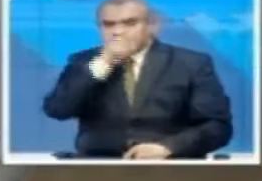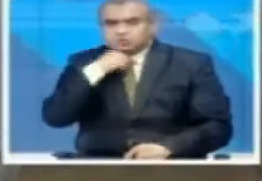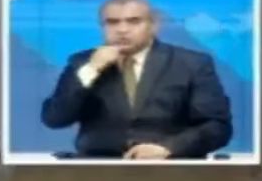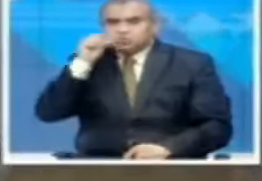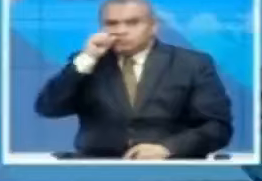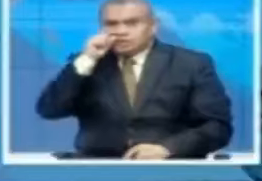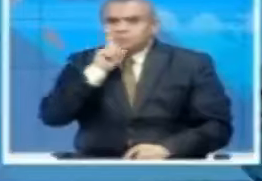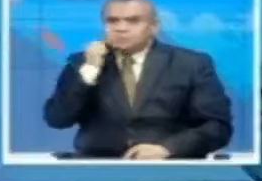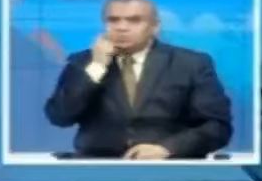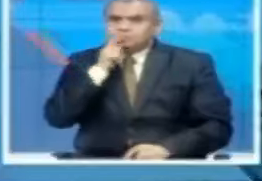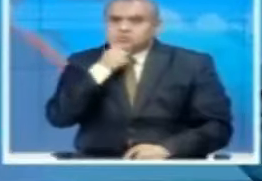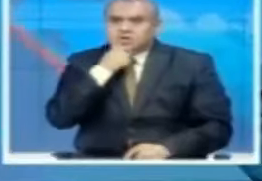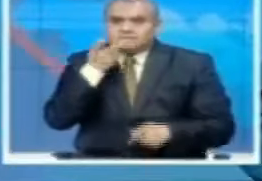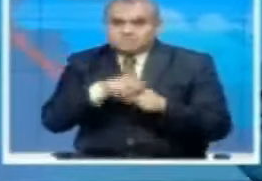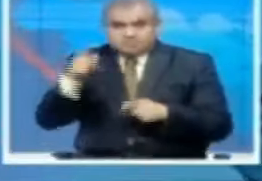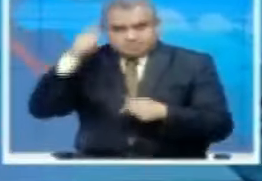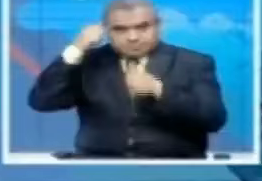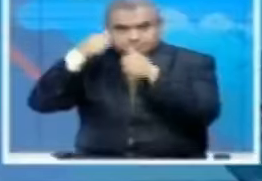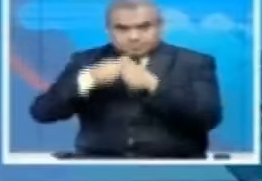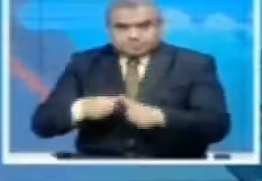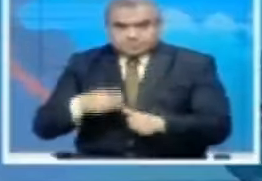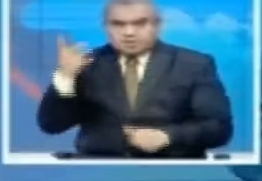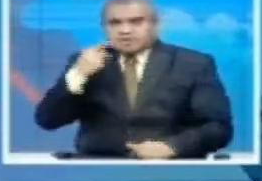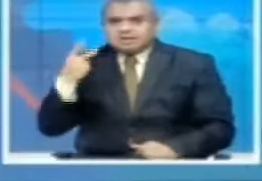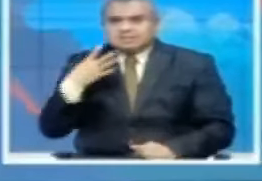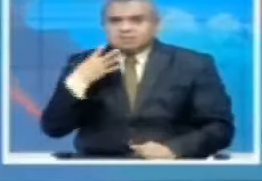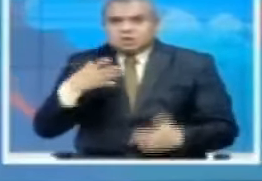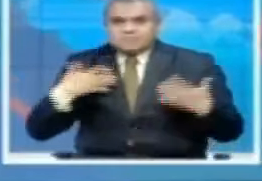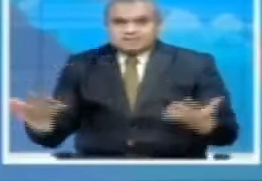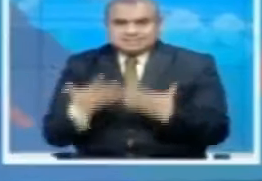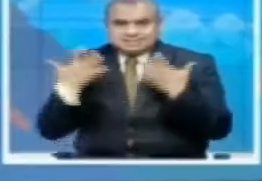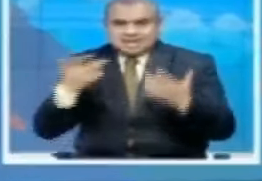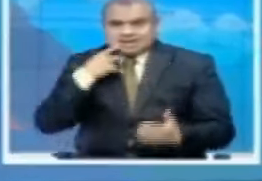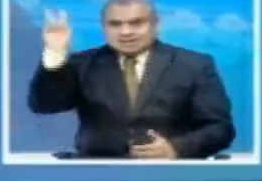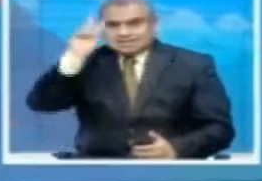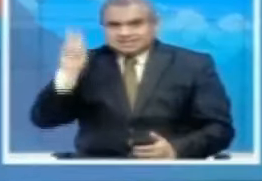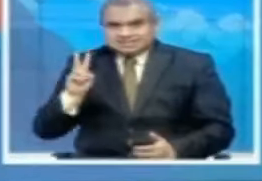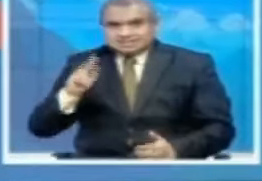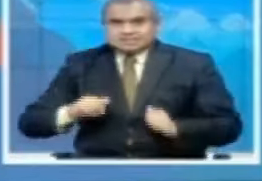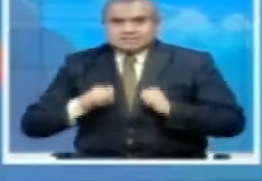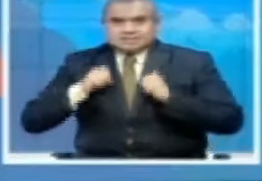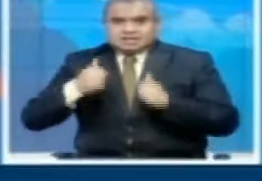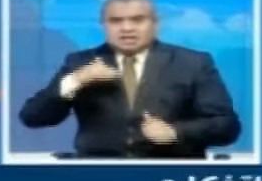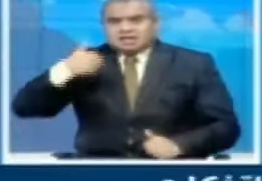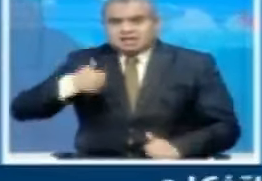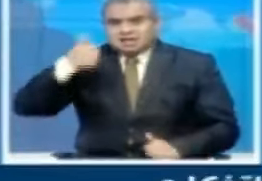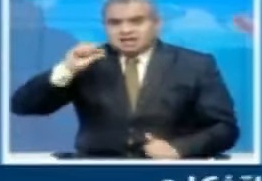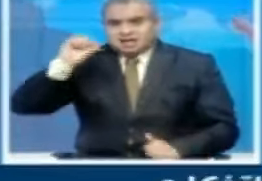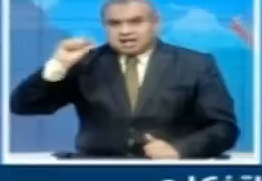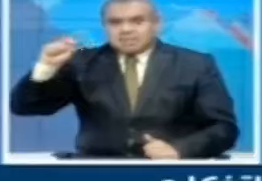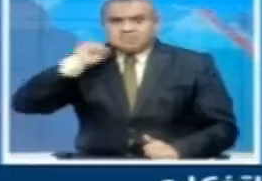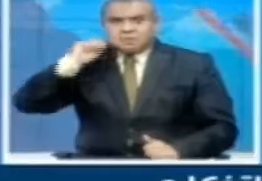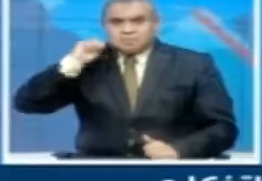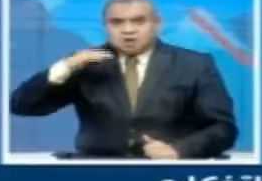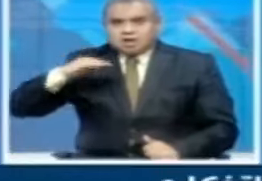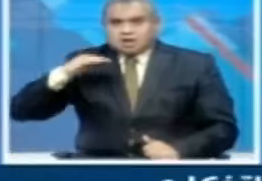المصري. وبمناسبة الذكرى 42 لتحرير سيناء، قام اللواء خالد فودة محافظ جنوب سيناء